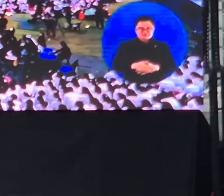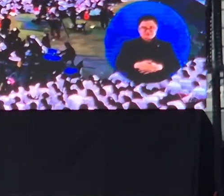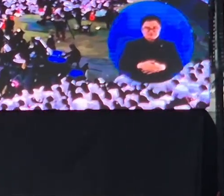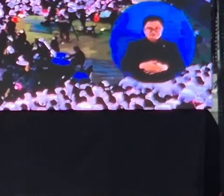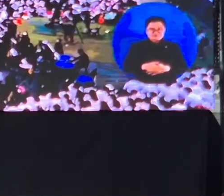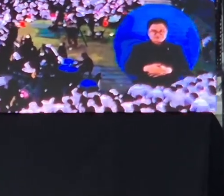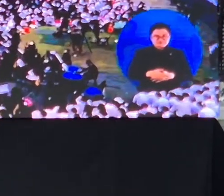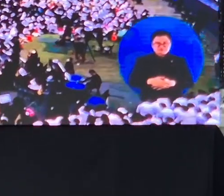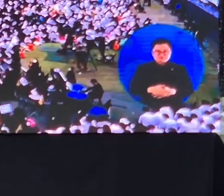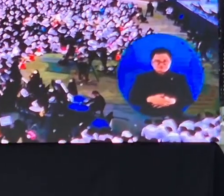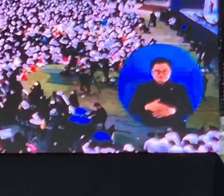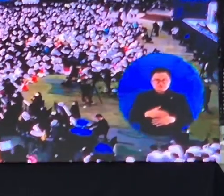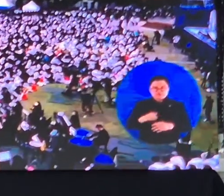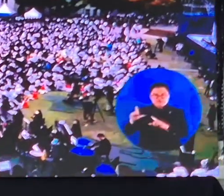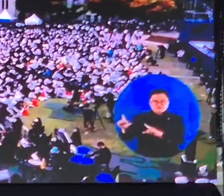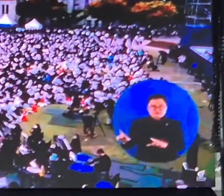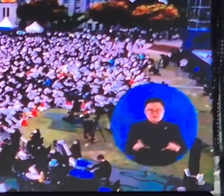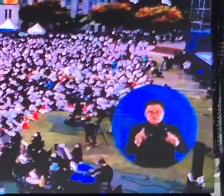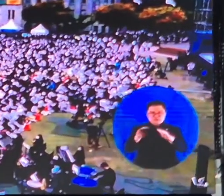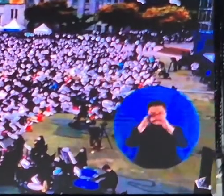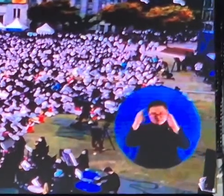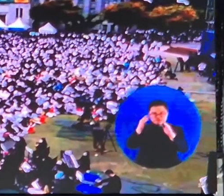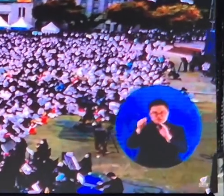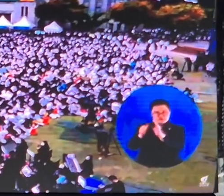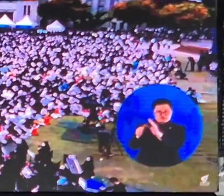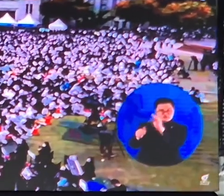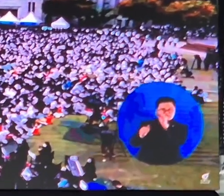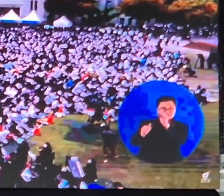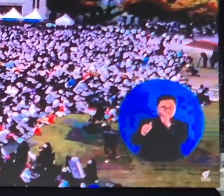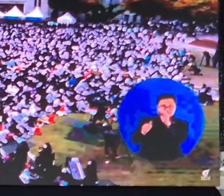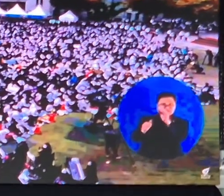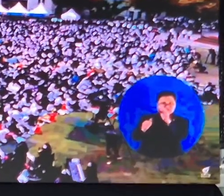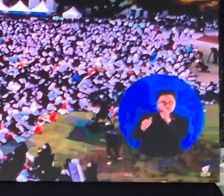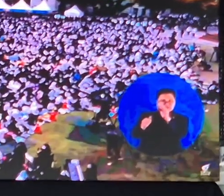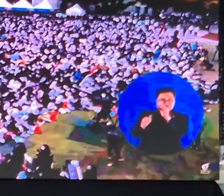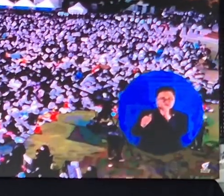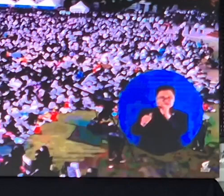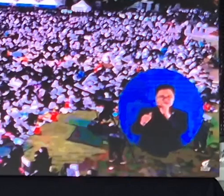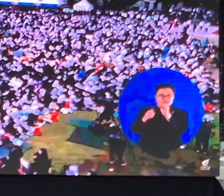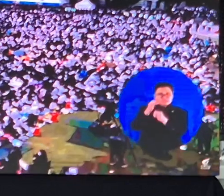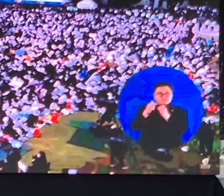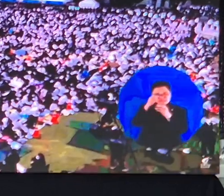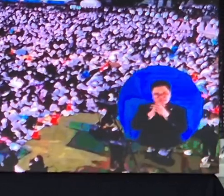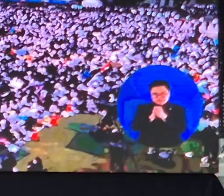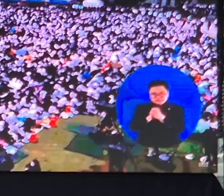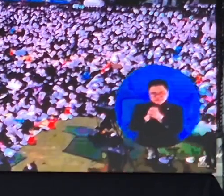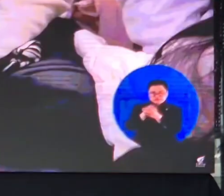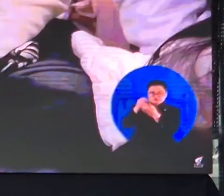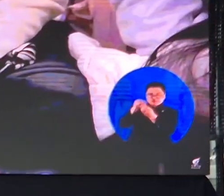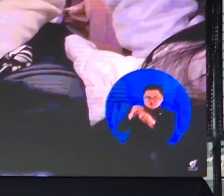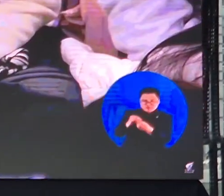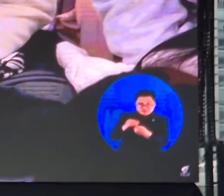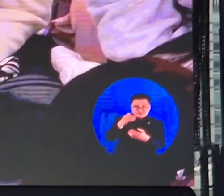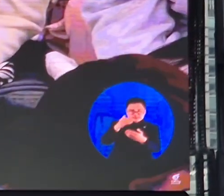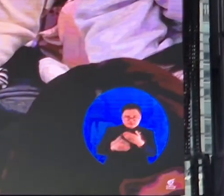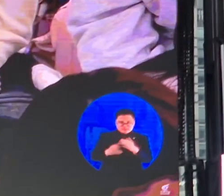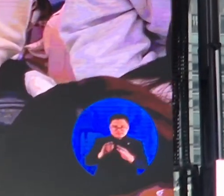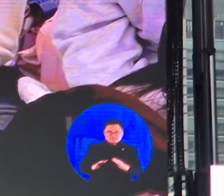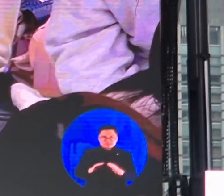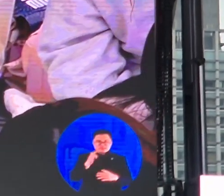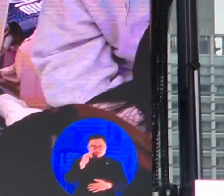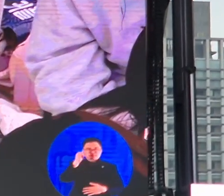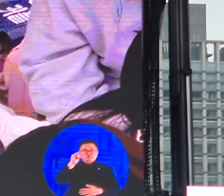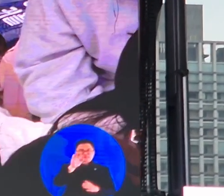노는 못 되어도 회개의 유산을 남겨주는 부모가 되어서 이제 부모 세대는